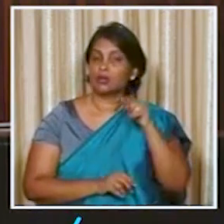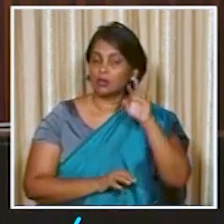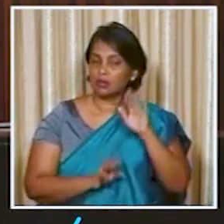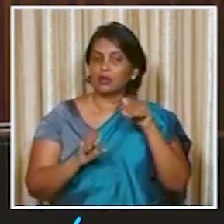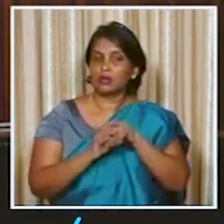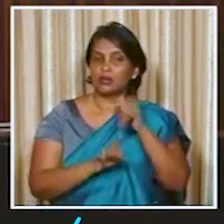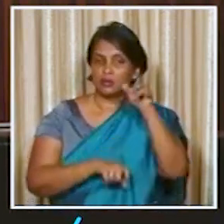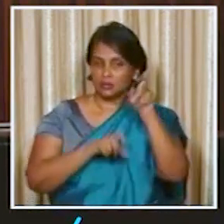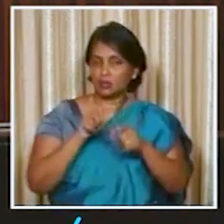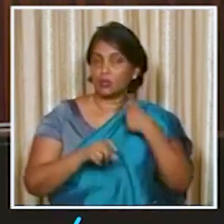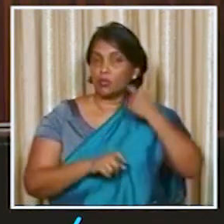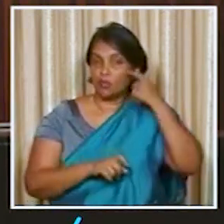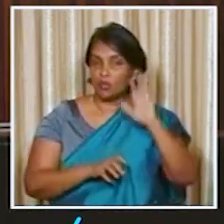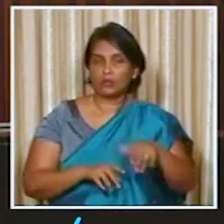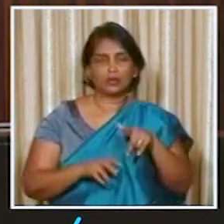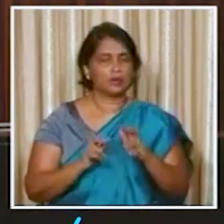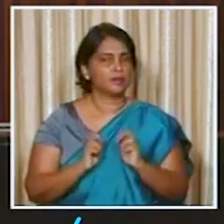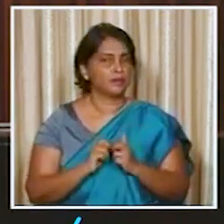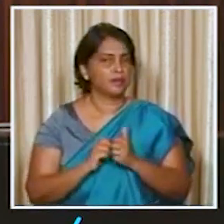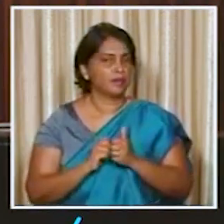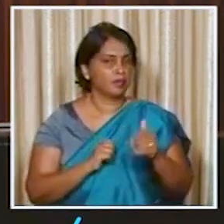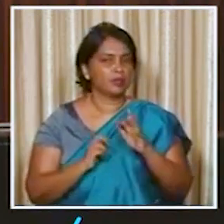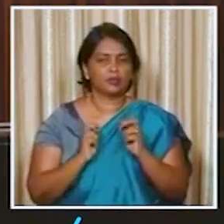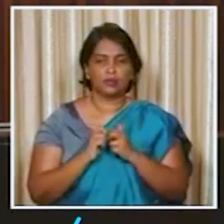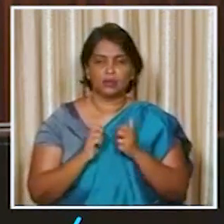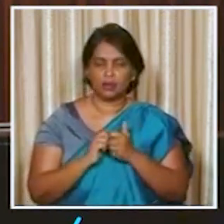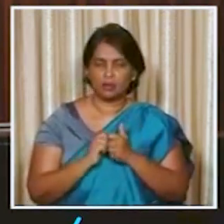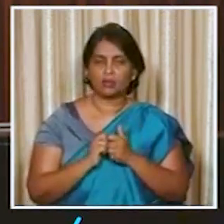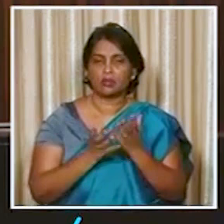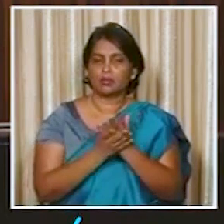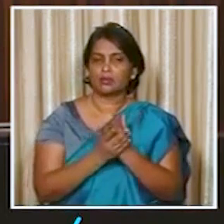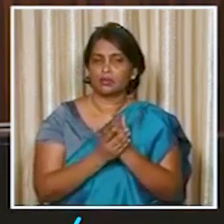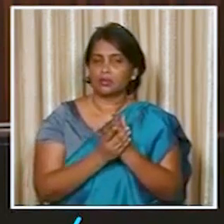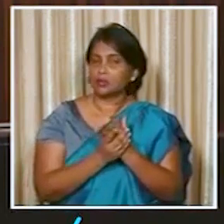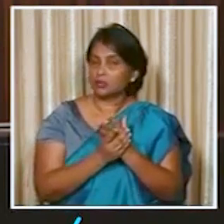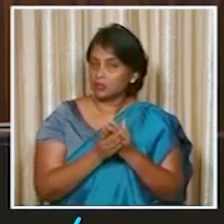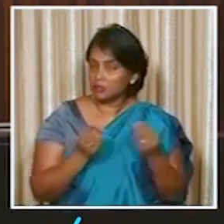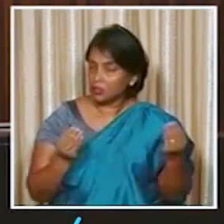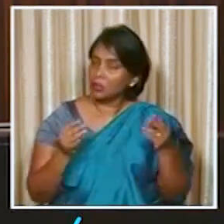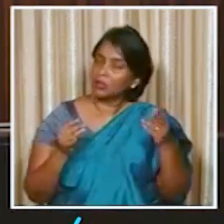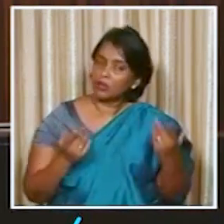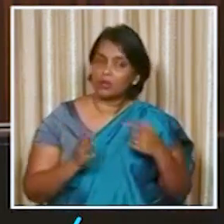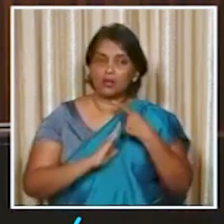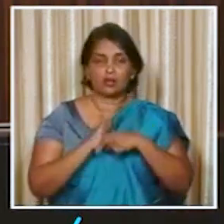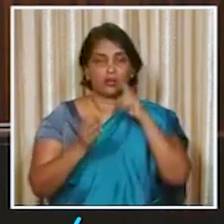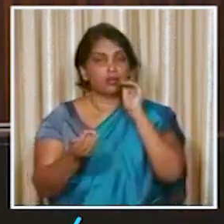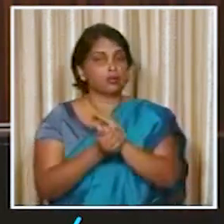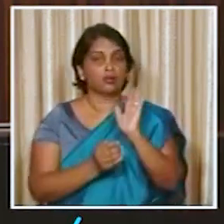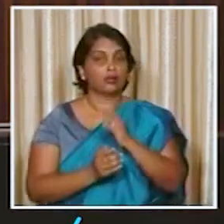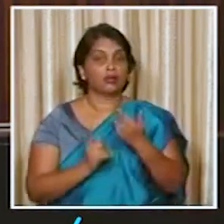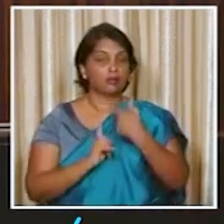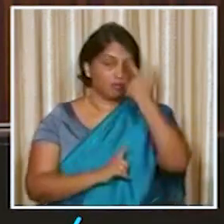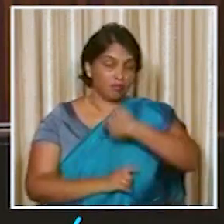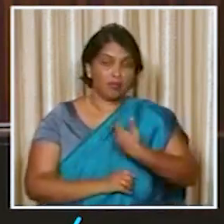सिट समहरायगे अरमुन उये उद्गत उद्गत वहति गटलुव समने किरीम हो रट आरक्षा क्रीमनो